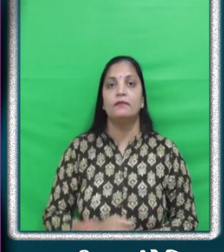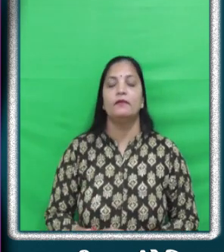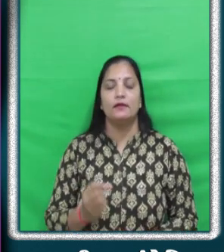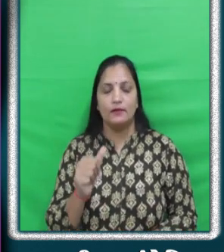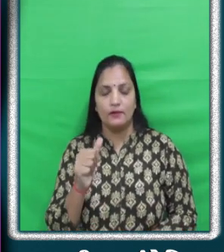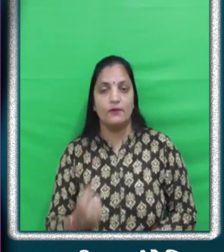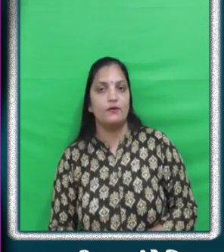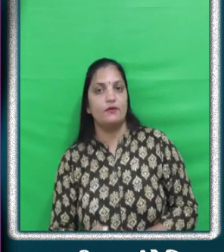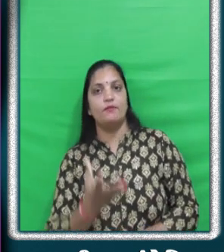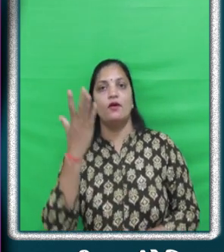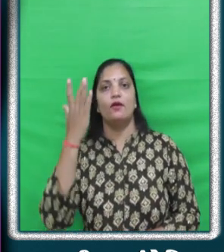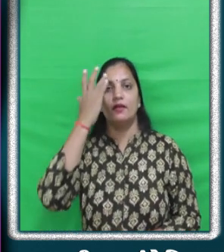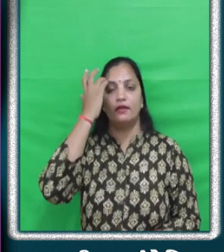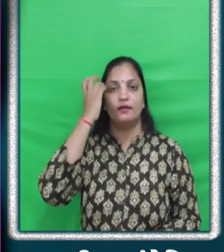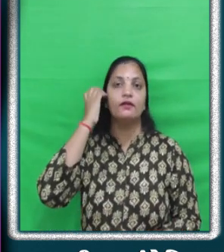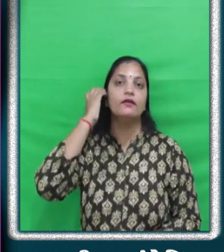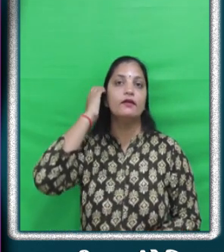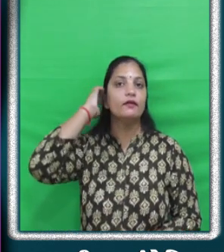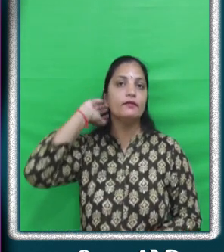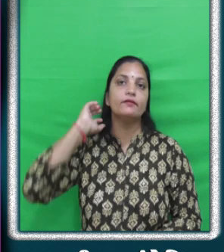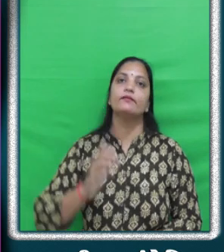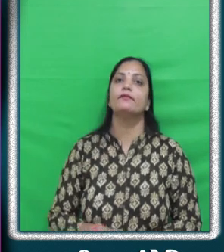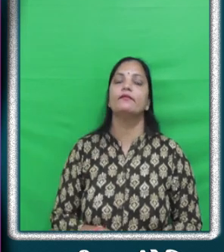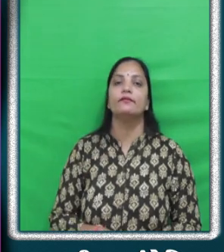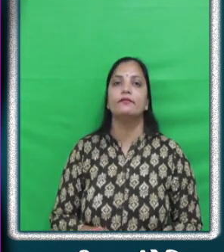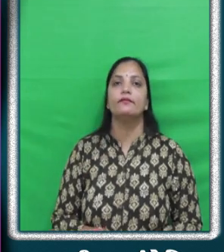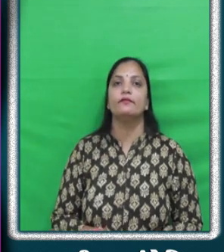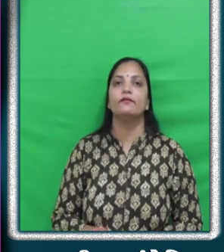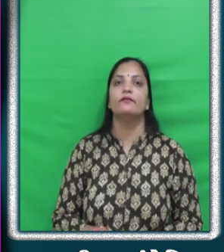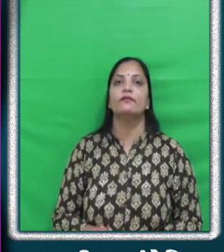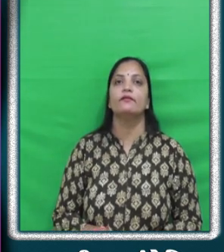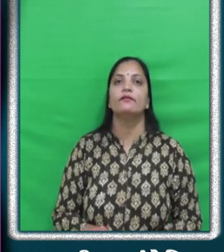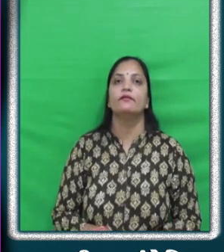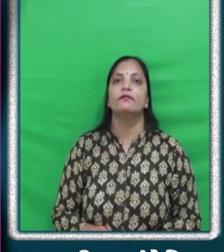કિન્નરી મને ગુડ મોર્નિંગ કહે છે, ગુડ મોર્નિંગ.